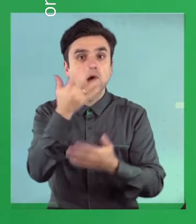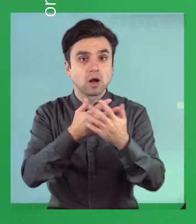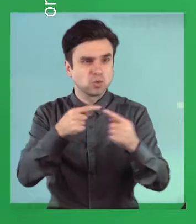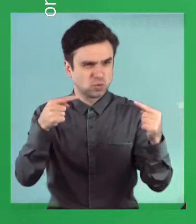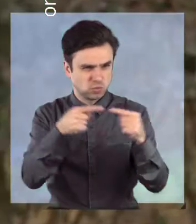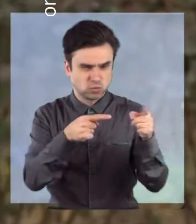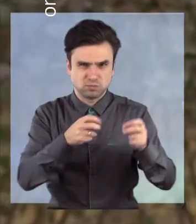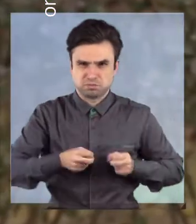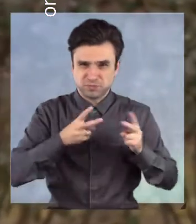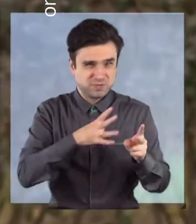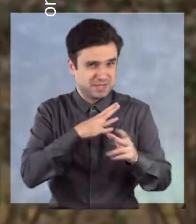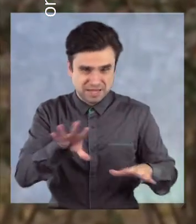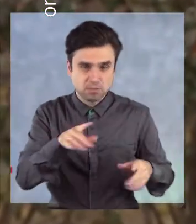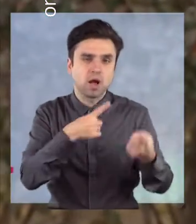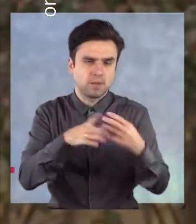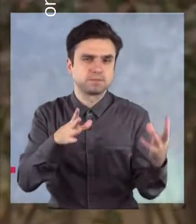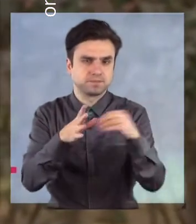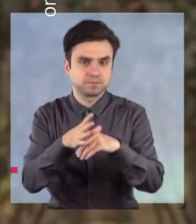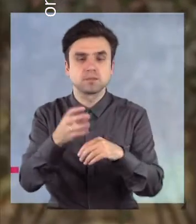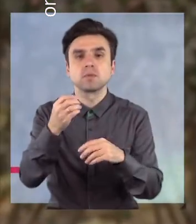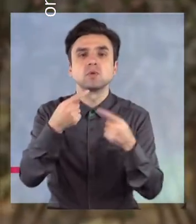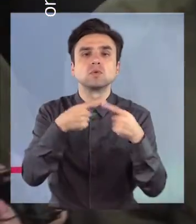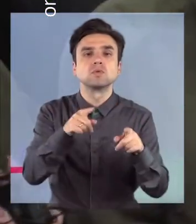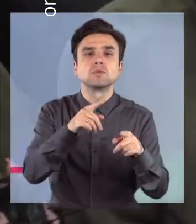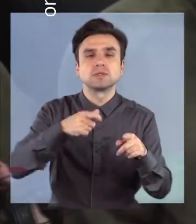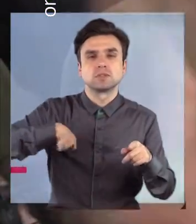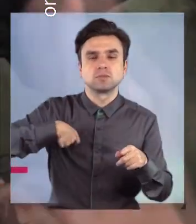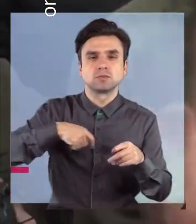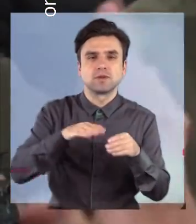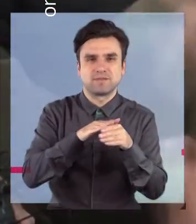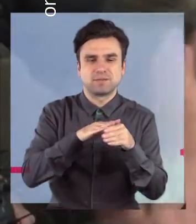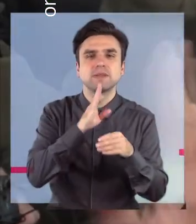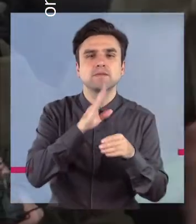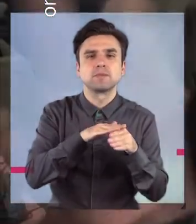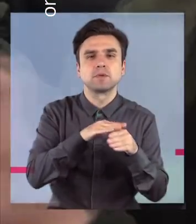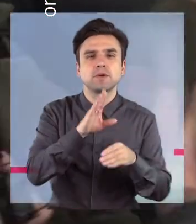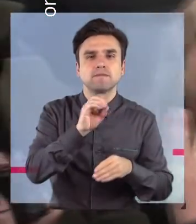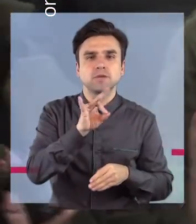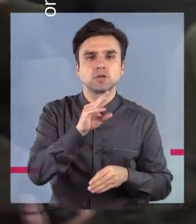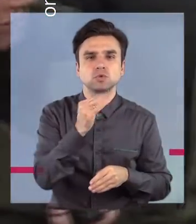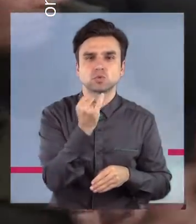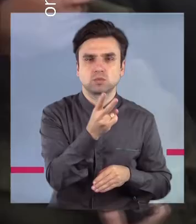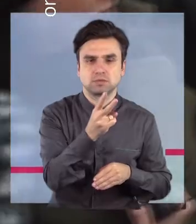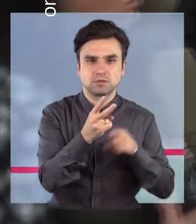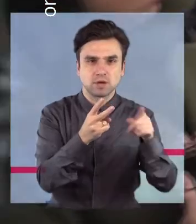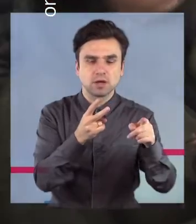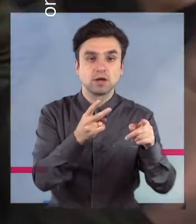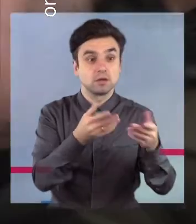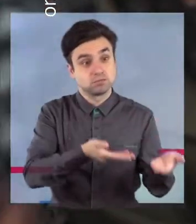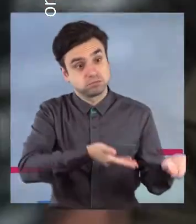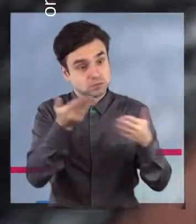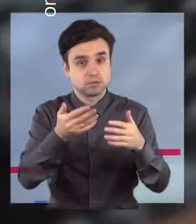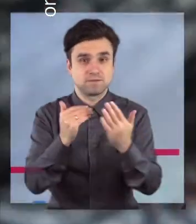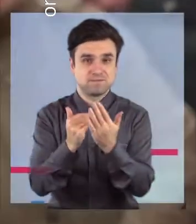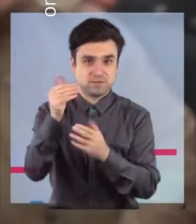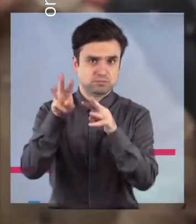фракцію, скоріш за все, Ірина Верещук. Вона минулого тижня відмовилась від посади представника Кабміну Верховній Раді. Мовляв, не